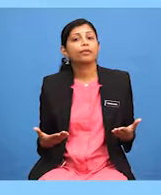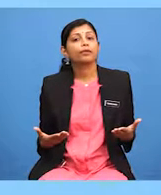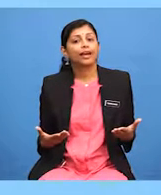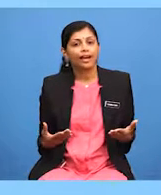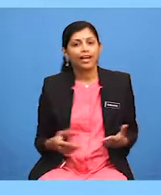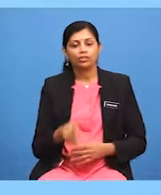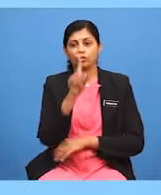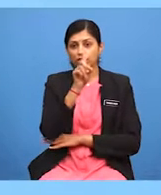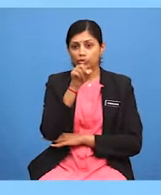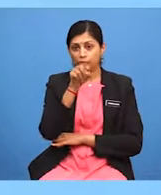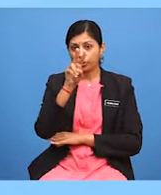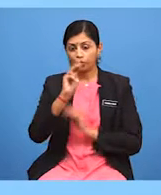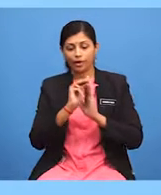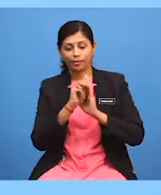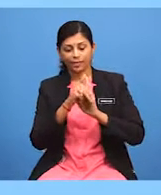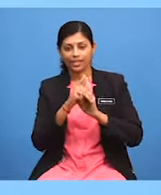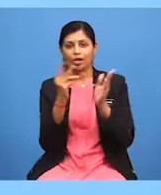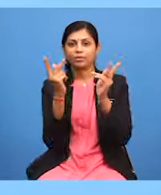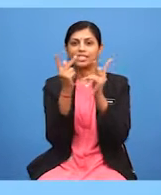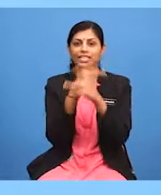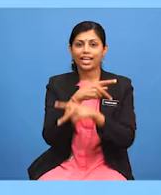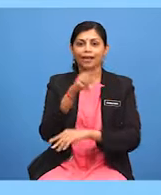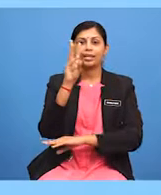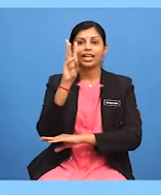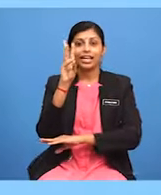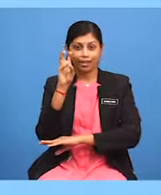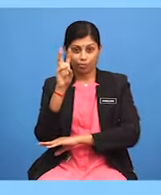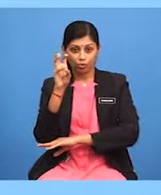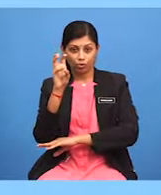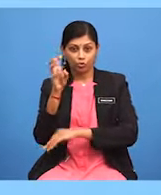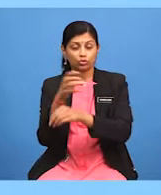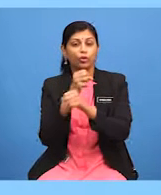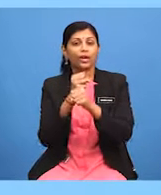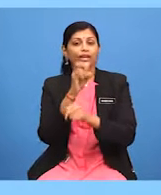dengan 10,000 Joule dibahagikan dengan